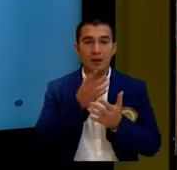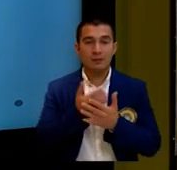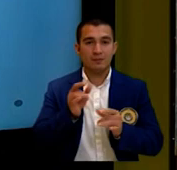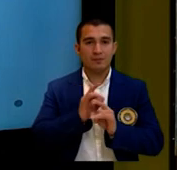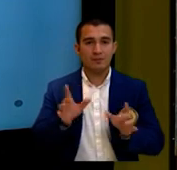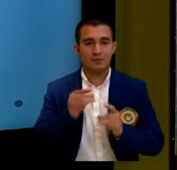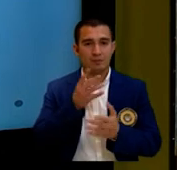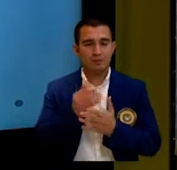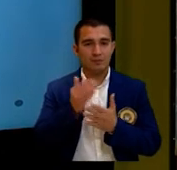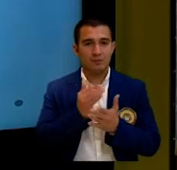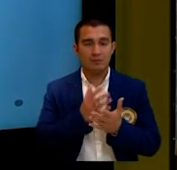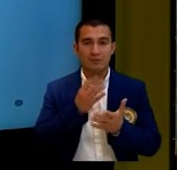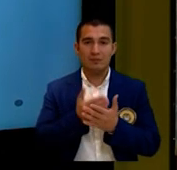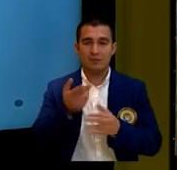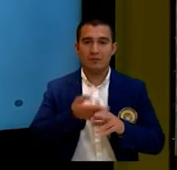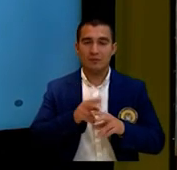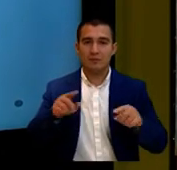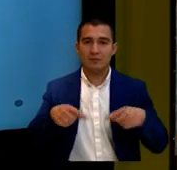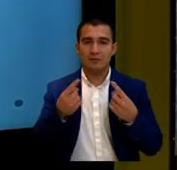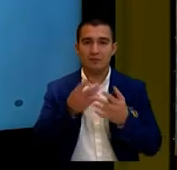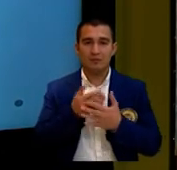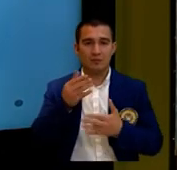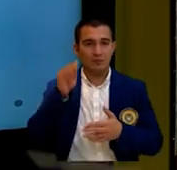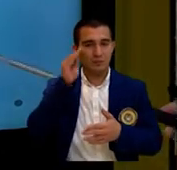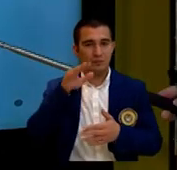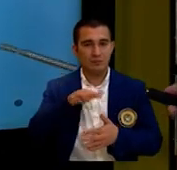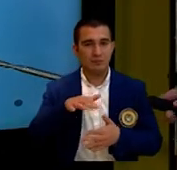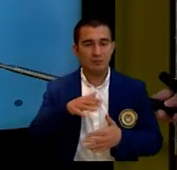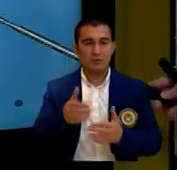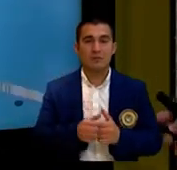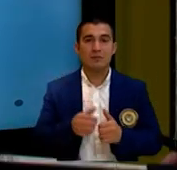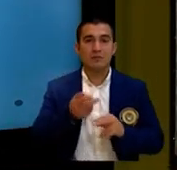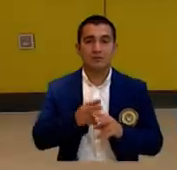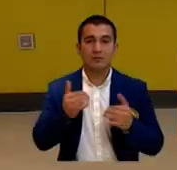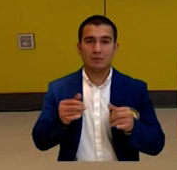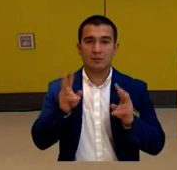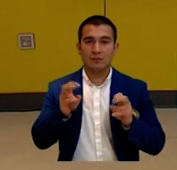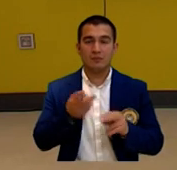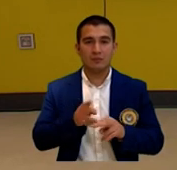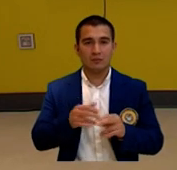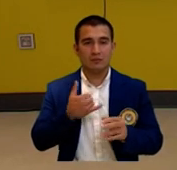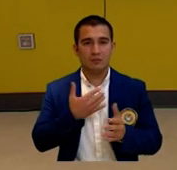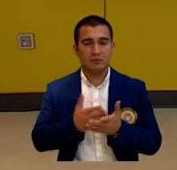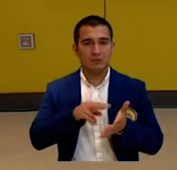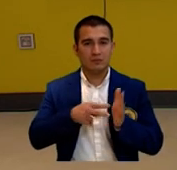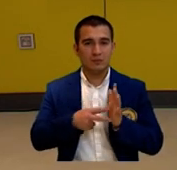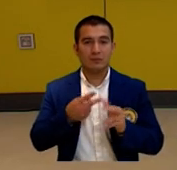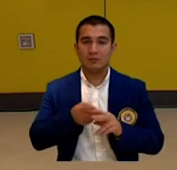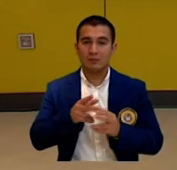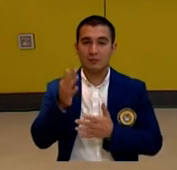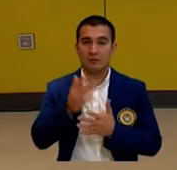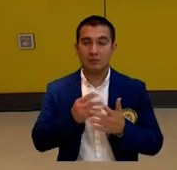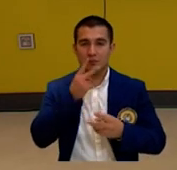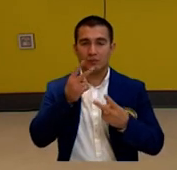mavzumiz Turkistonda ilm-fan taraqqiyoti. Bugungi mavzumizni quyidagi rejalar asosida yoritib